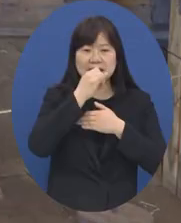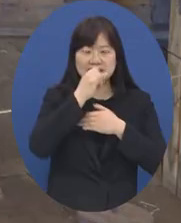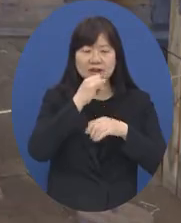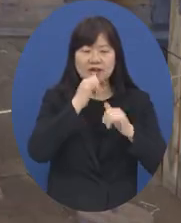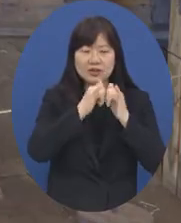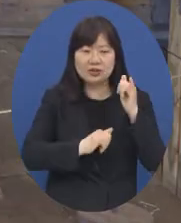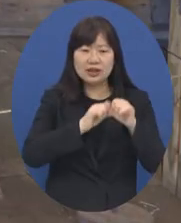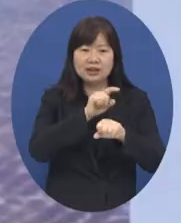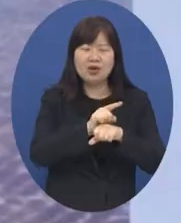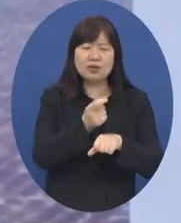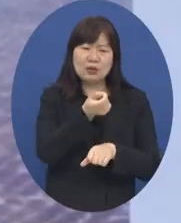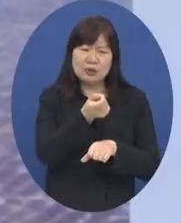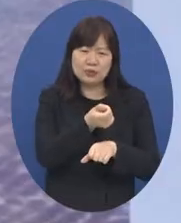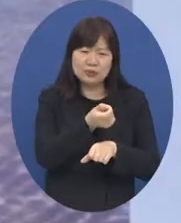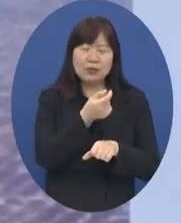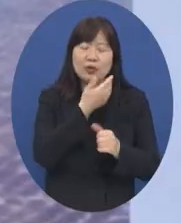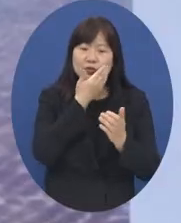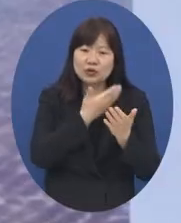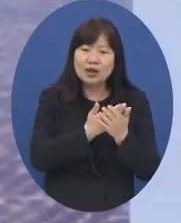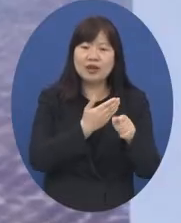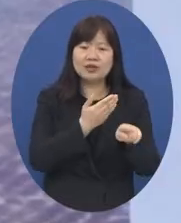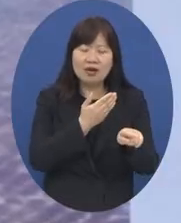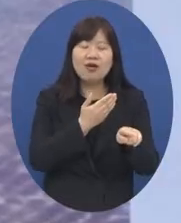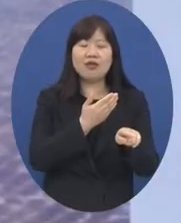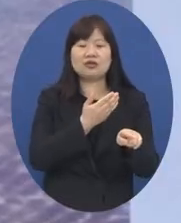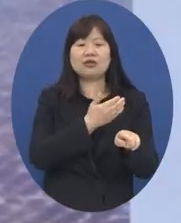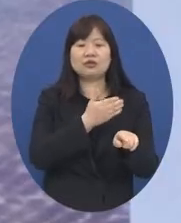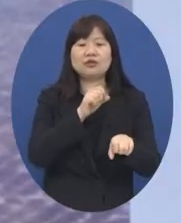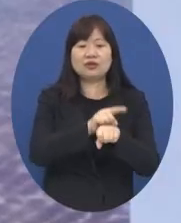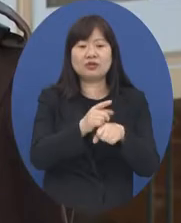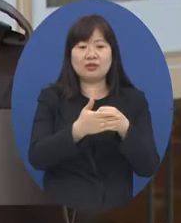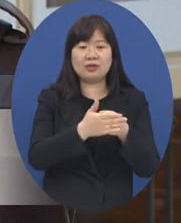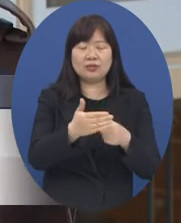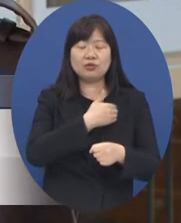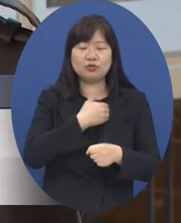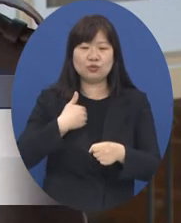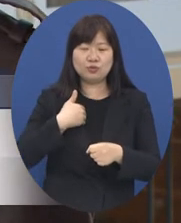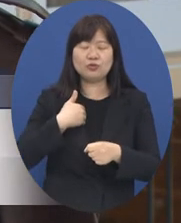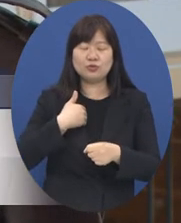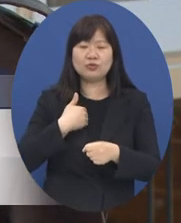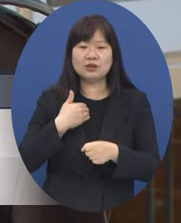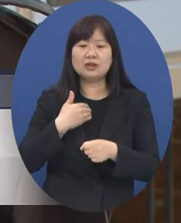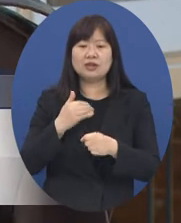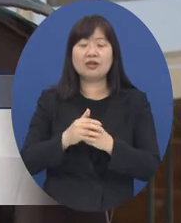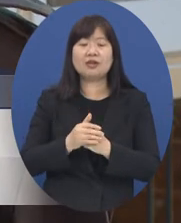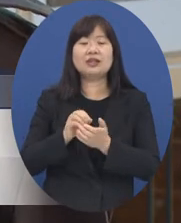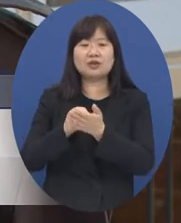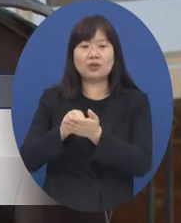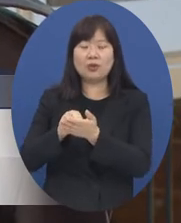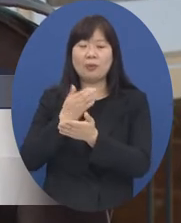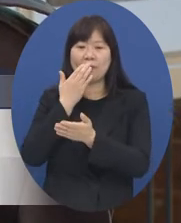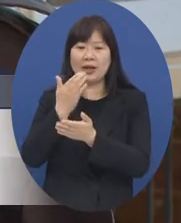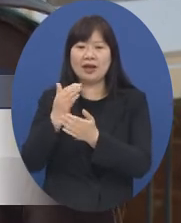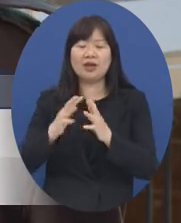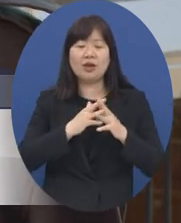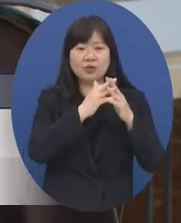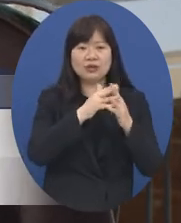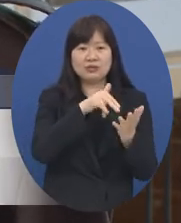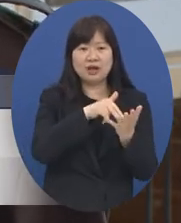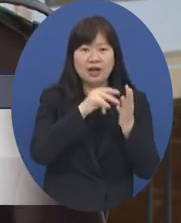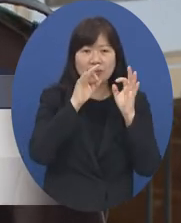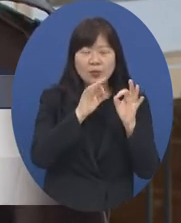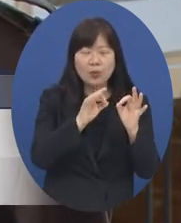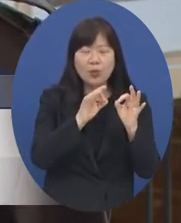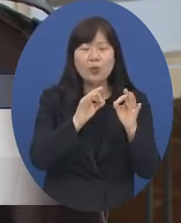희소성과 역사성이 경기도 등록문화재로 선정되기에 충분합니다. 건축적으로도 이제 그 유일하게 남아있는